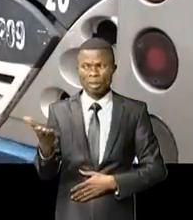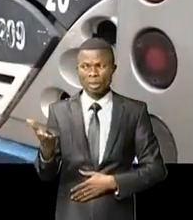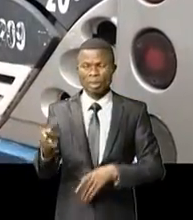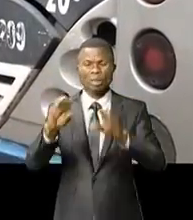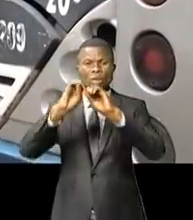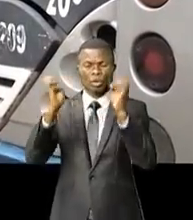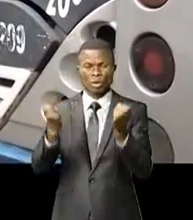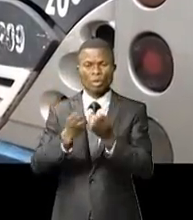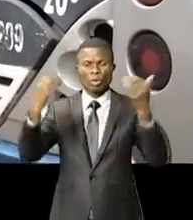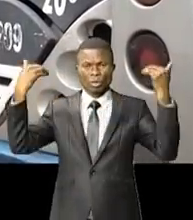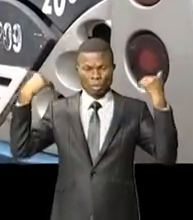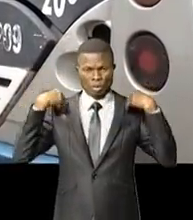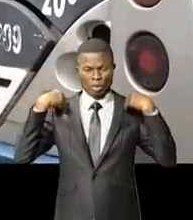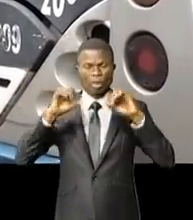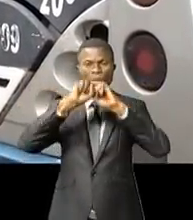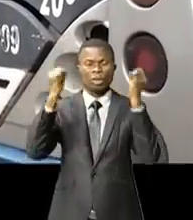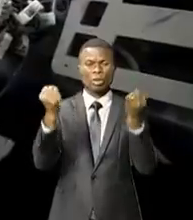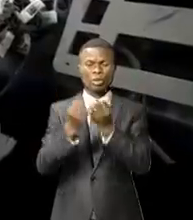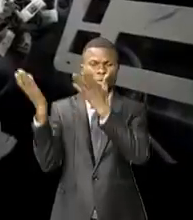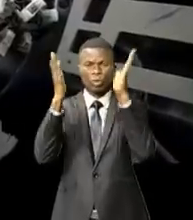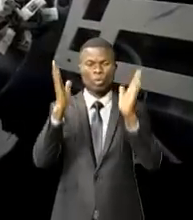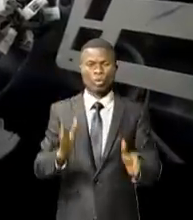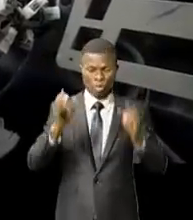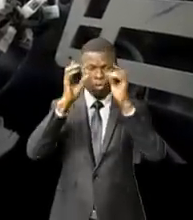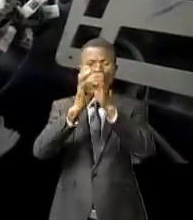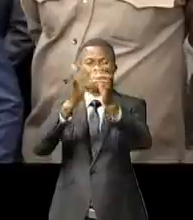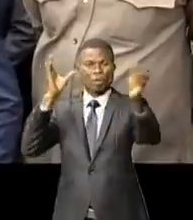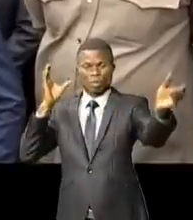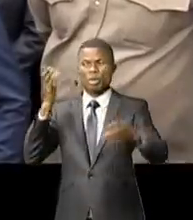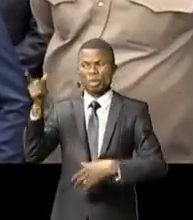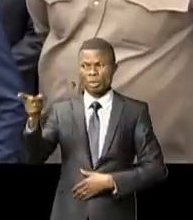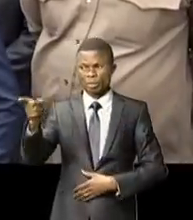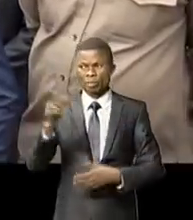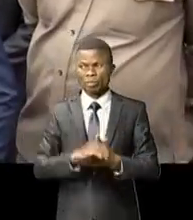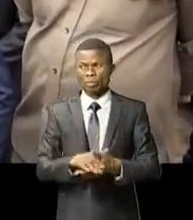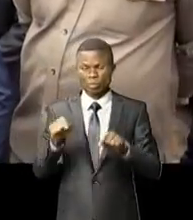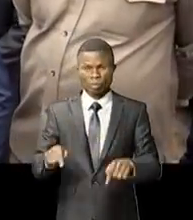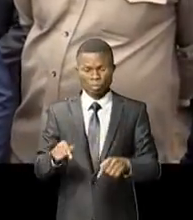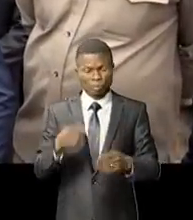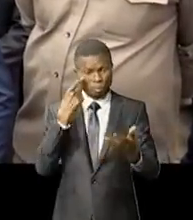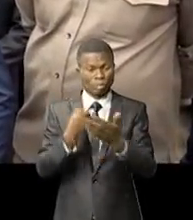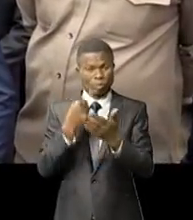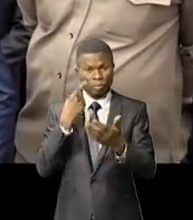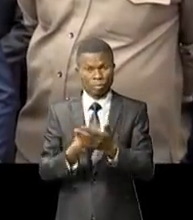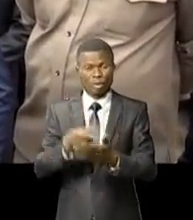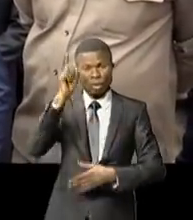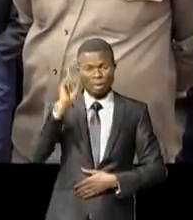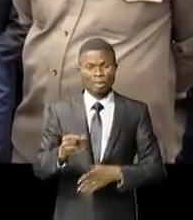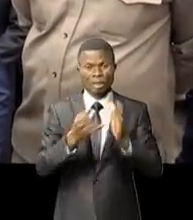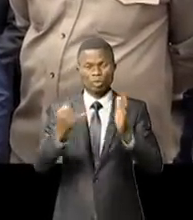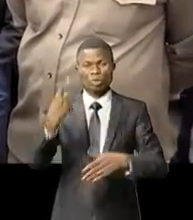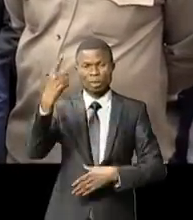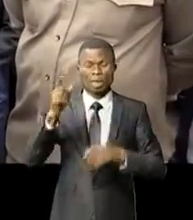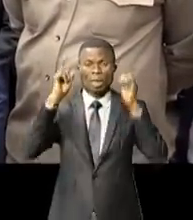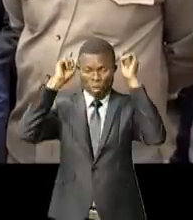de l'équipe dirigeante de l'entreprise Transport au Congo Transco. Ici nous venons de faire le constat de 161